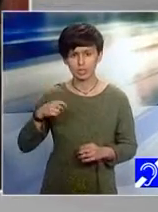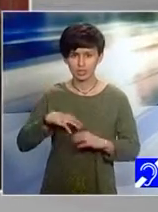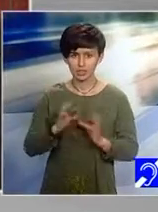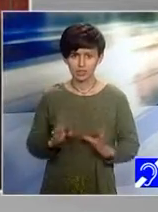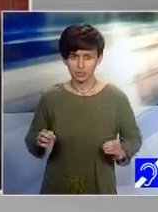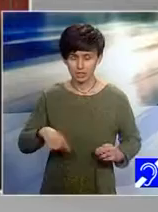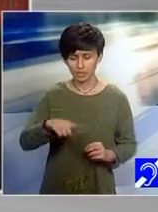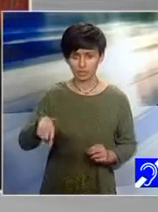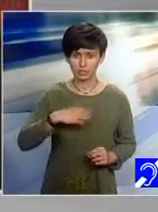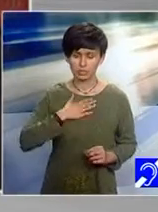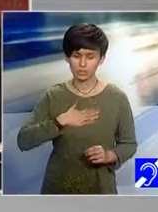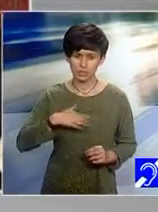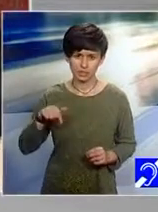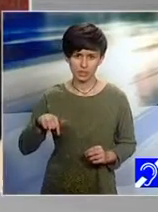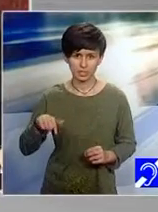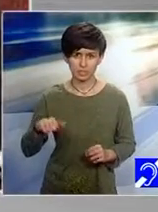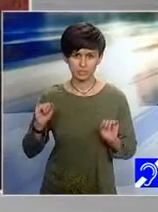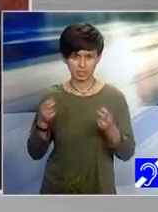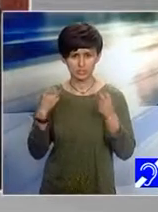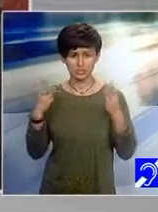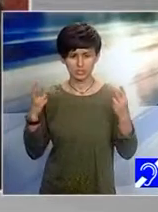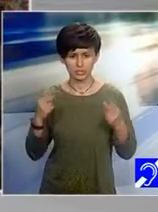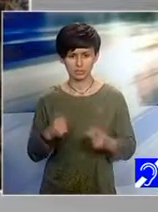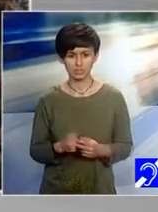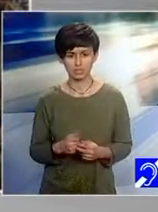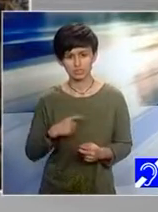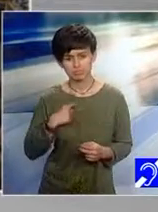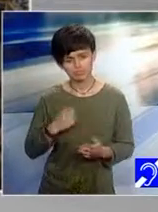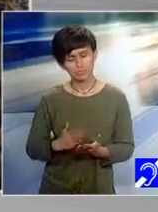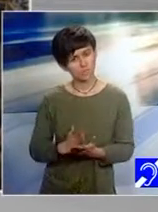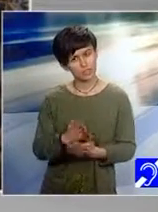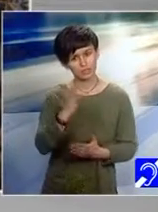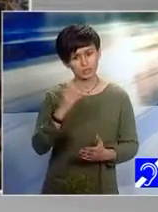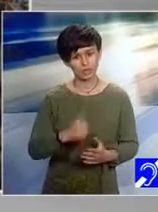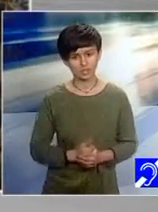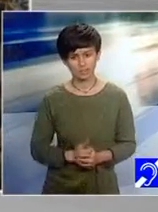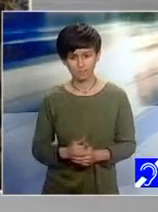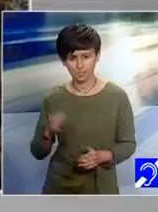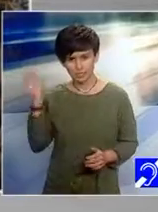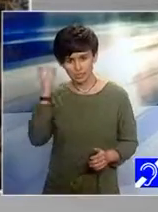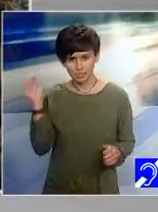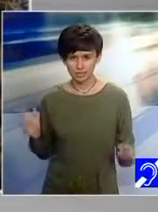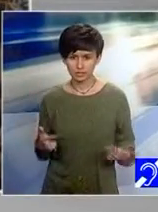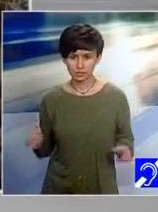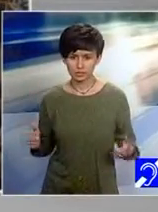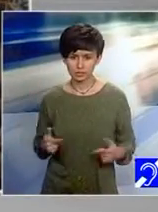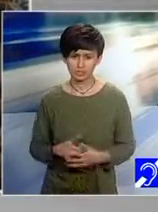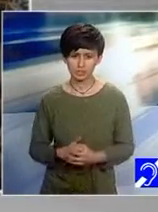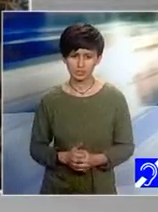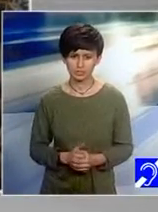dorim ca acest eveniment să se permanentizeze.